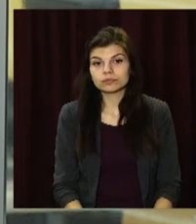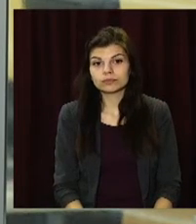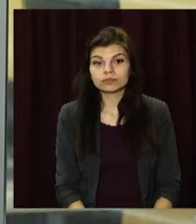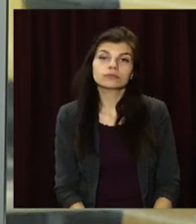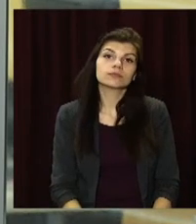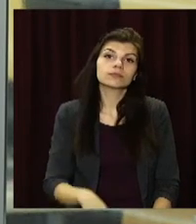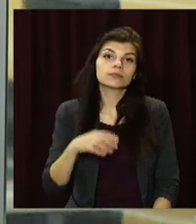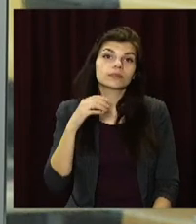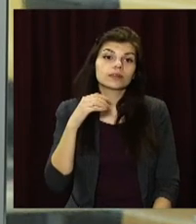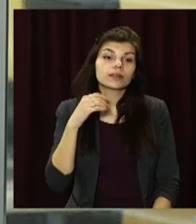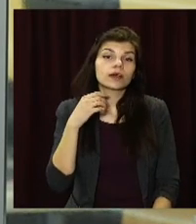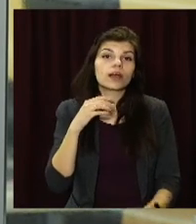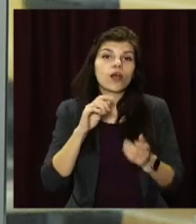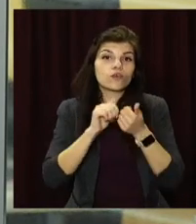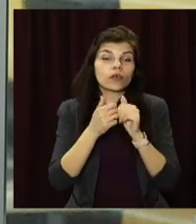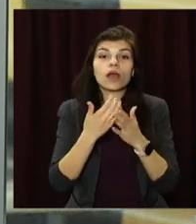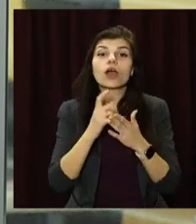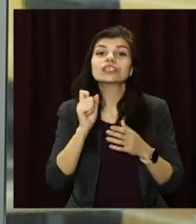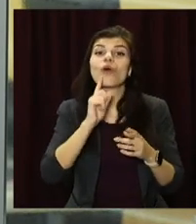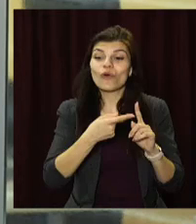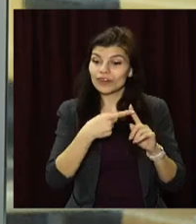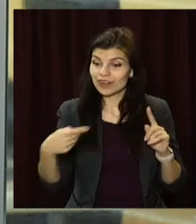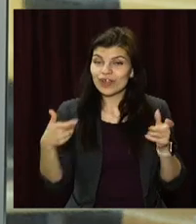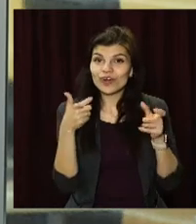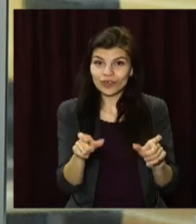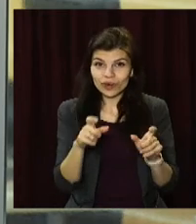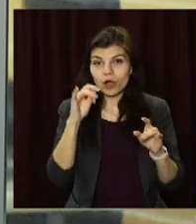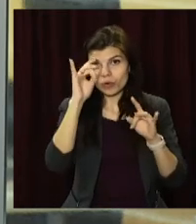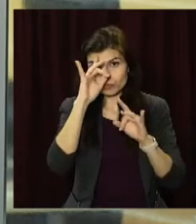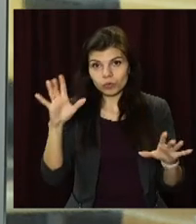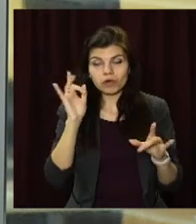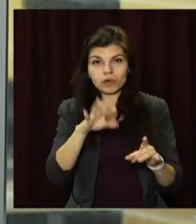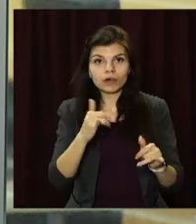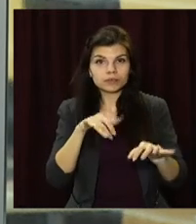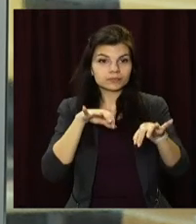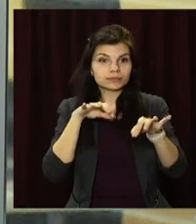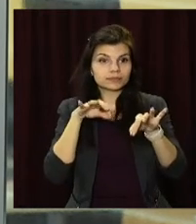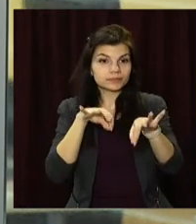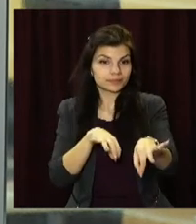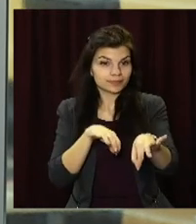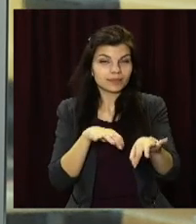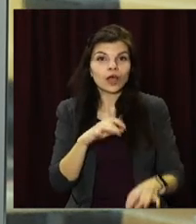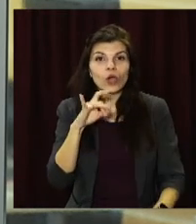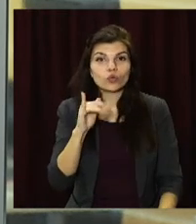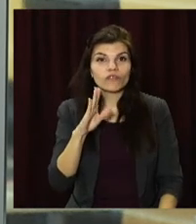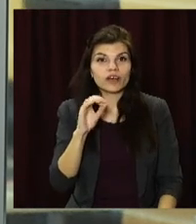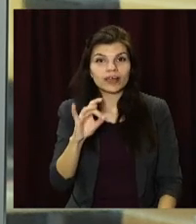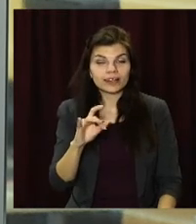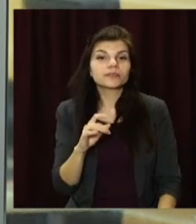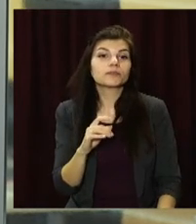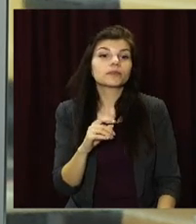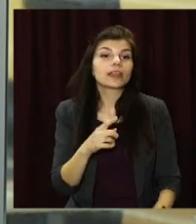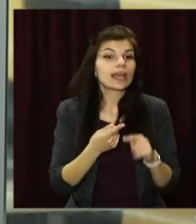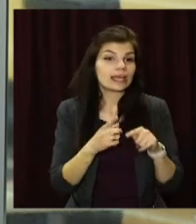Ровер замість маршрутки. Рік карантинних обмежень додав популярності двоколісному транспорту, кажуть велосипедисти. Та